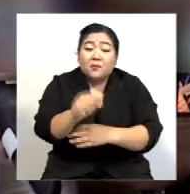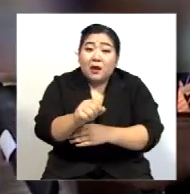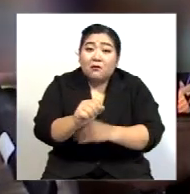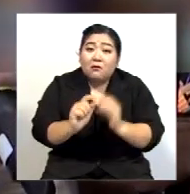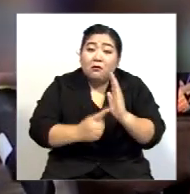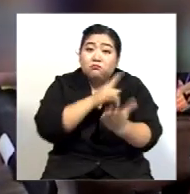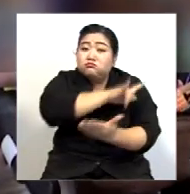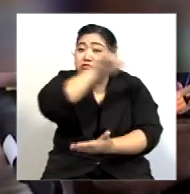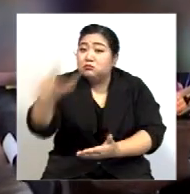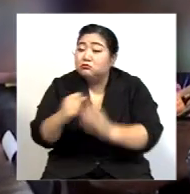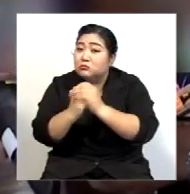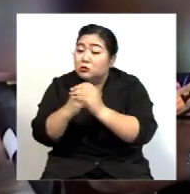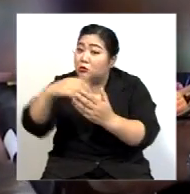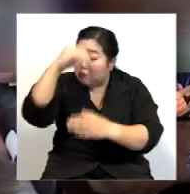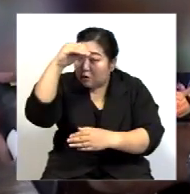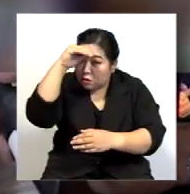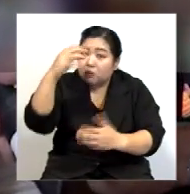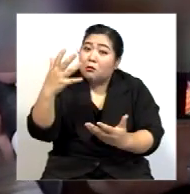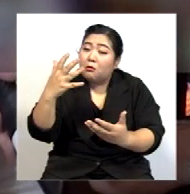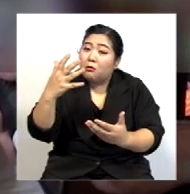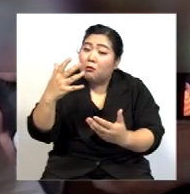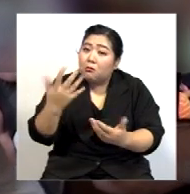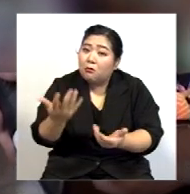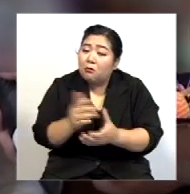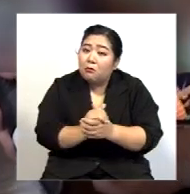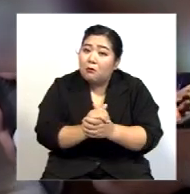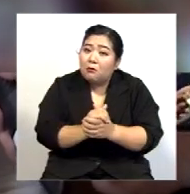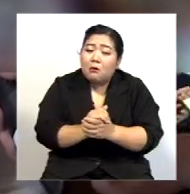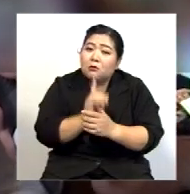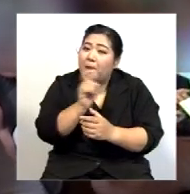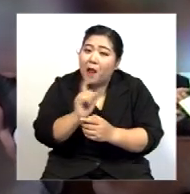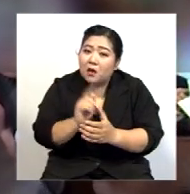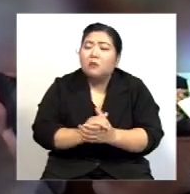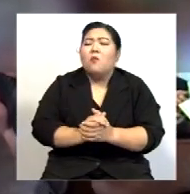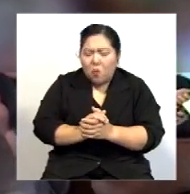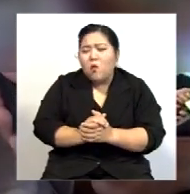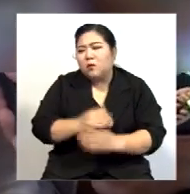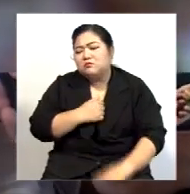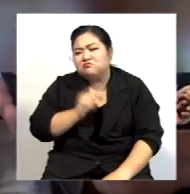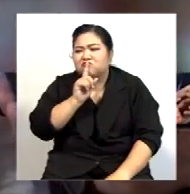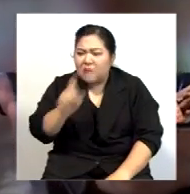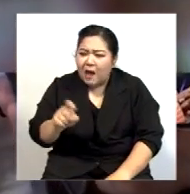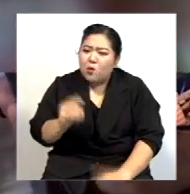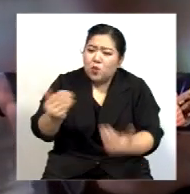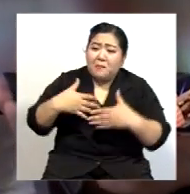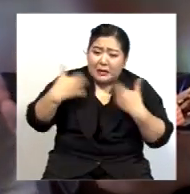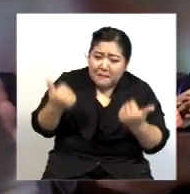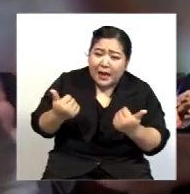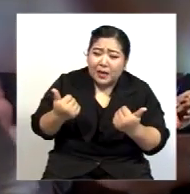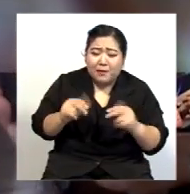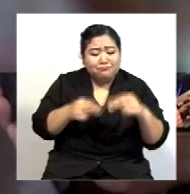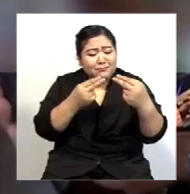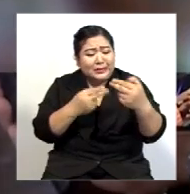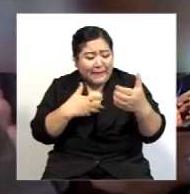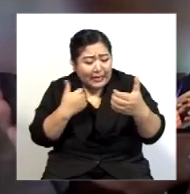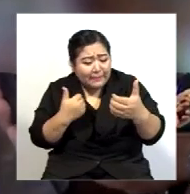ยู่ที่สนามบินที่จีนคุยอะไรกันครั้งแรกครับ ก็ถามเขาว่าแบบเป็นไงบ้างสบายดีไหมก็มันพูดไม่ออก